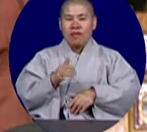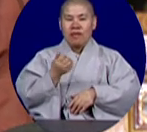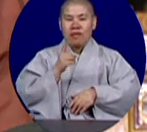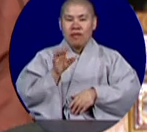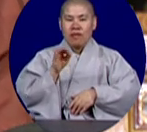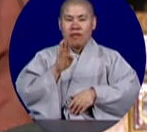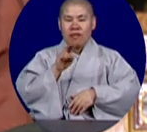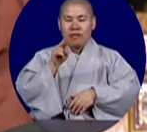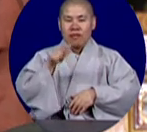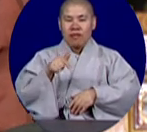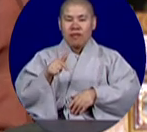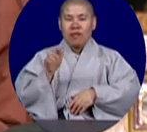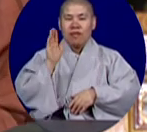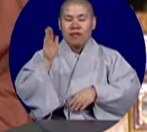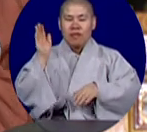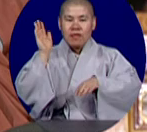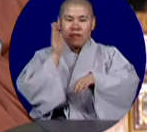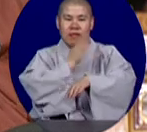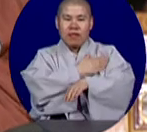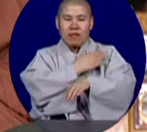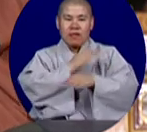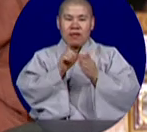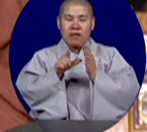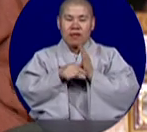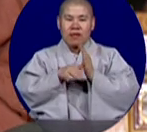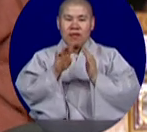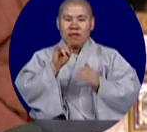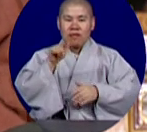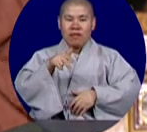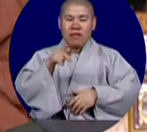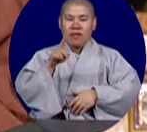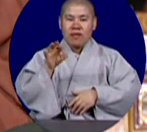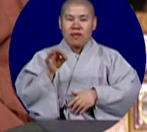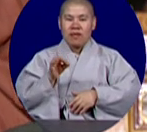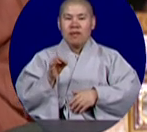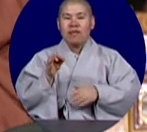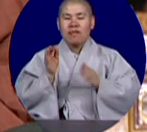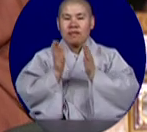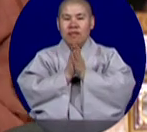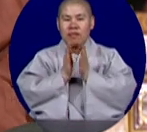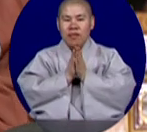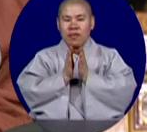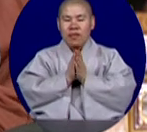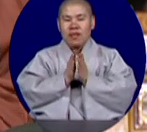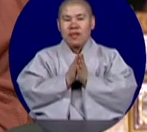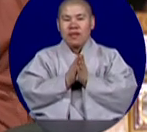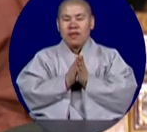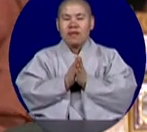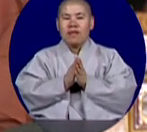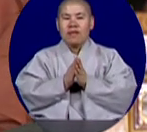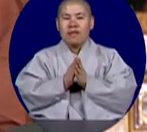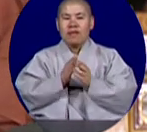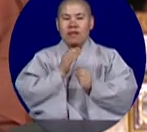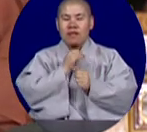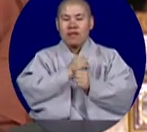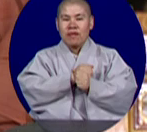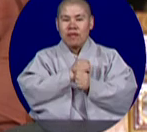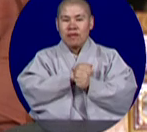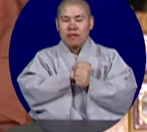한데 손바닥을 치니까 그때 이제 백장이 자기가 자기 박수를 치면서